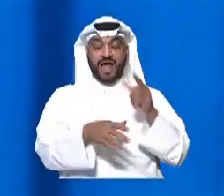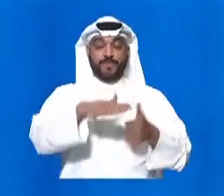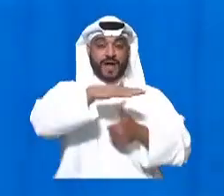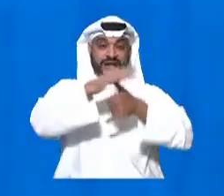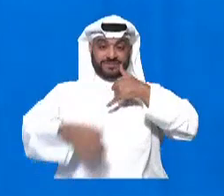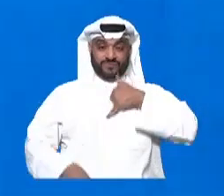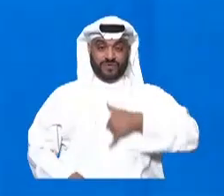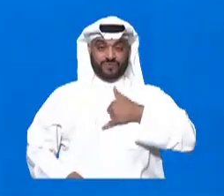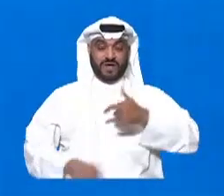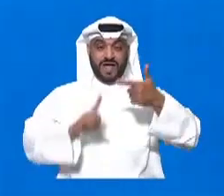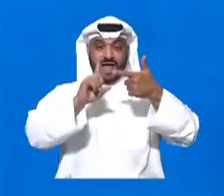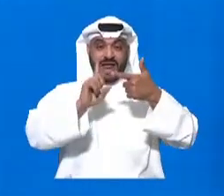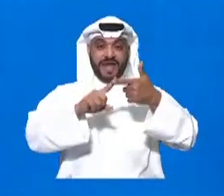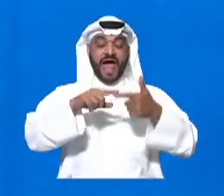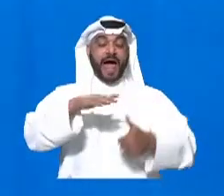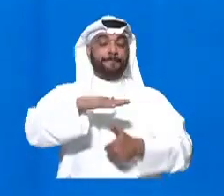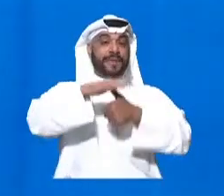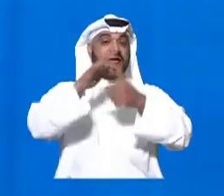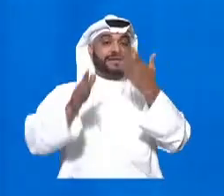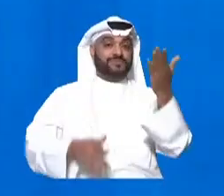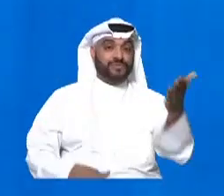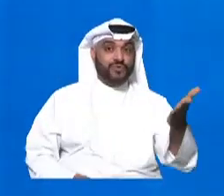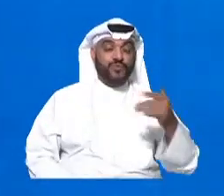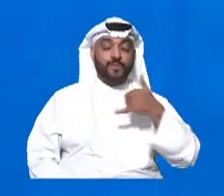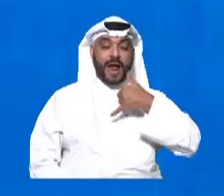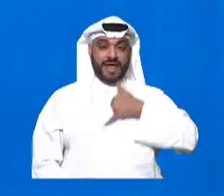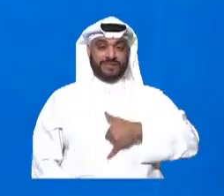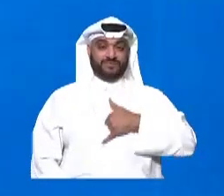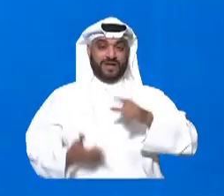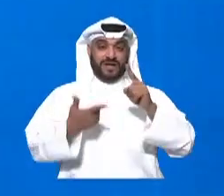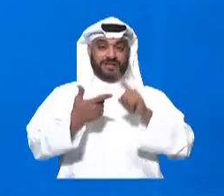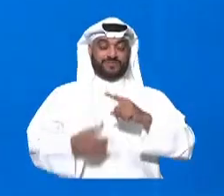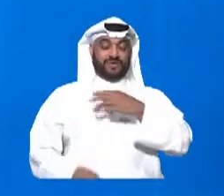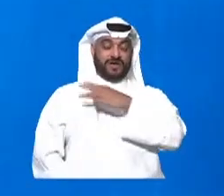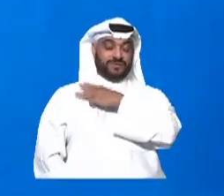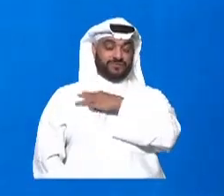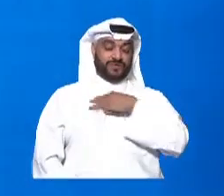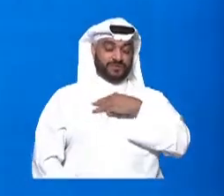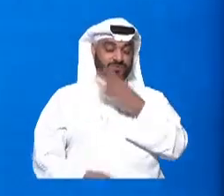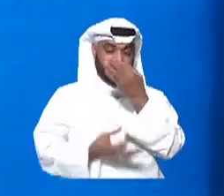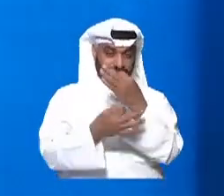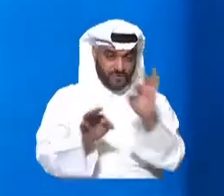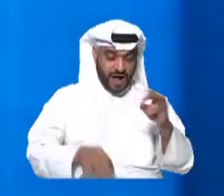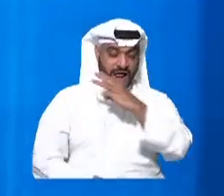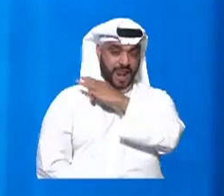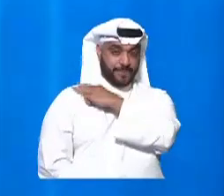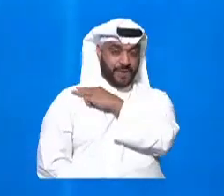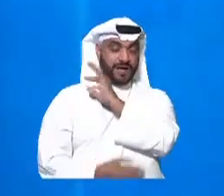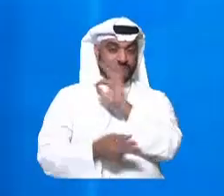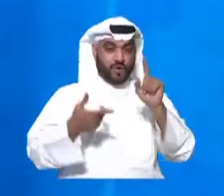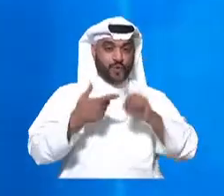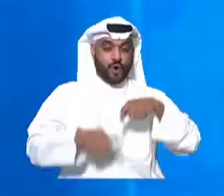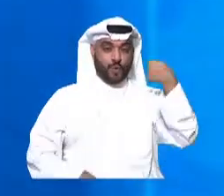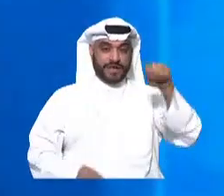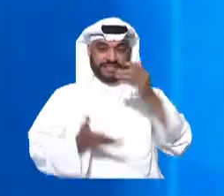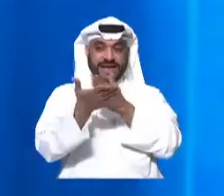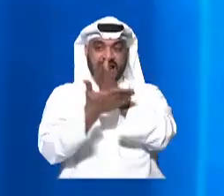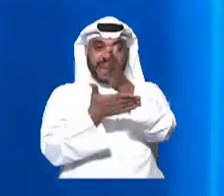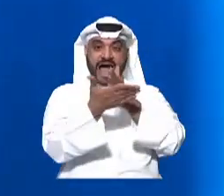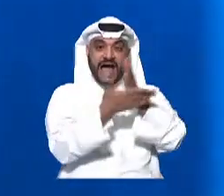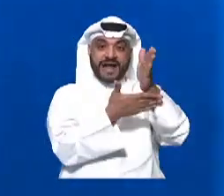من نائب رئيس مجلس القيادة الرئاسي اللواء الركن فرج سالمين محمد البحسني، ووزير الخارجية